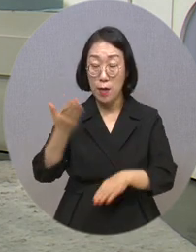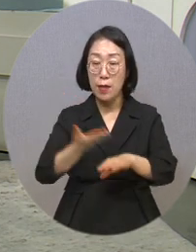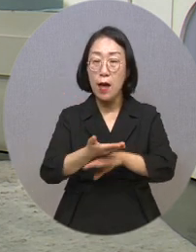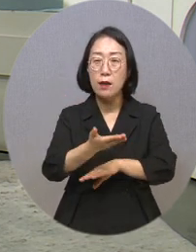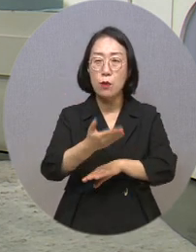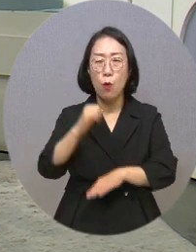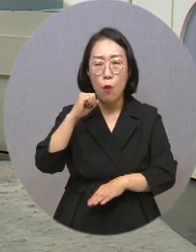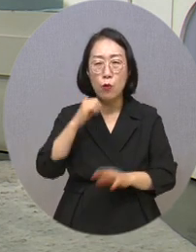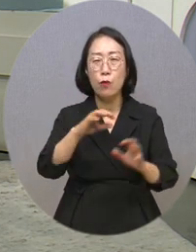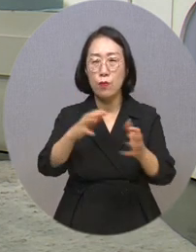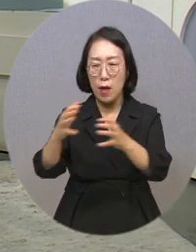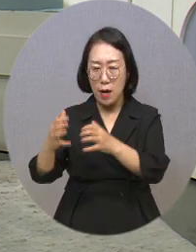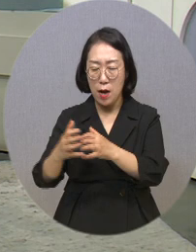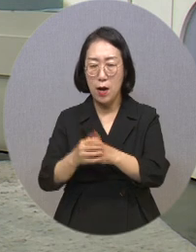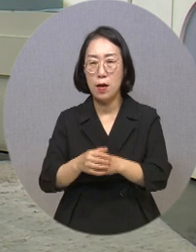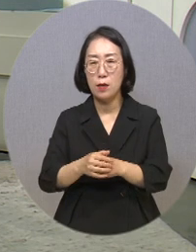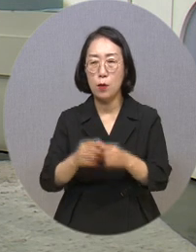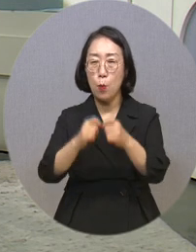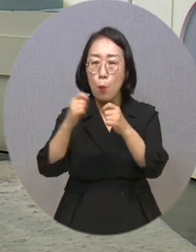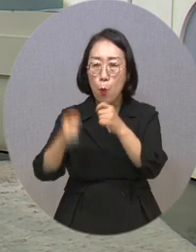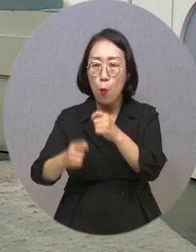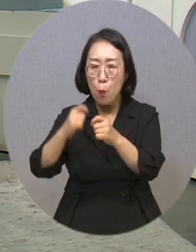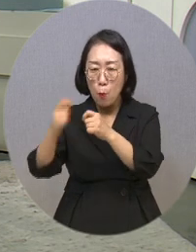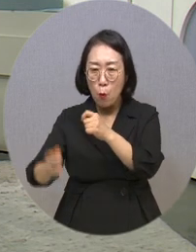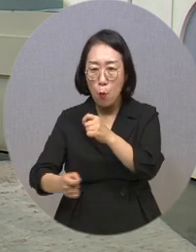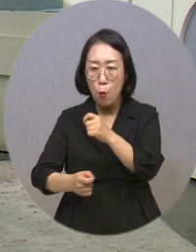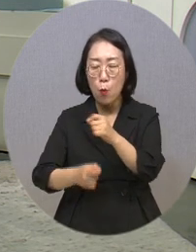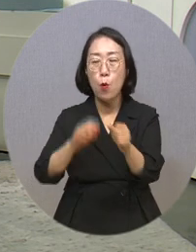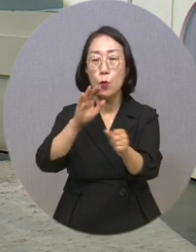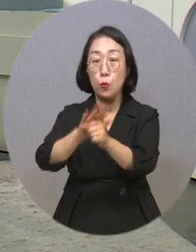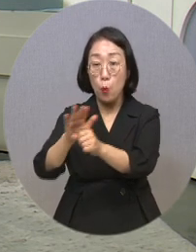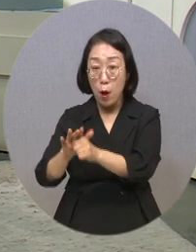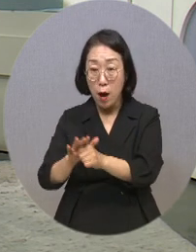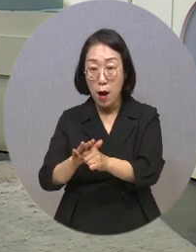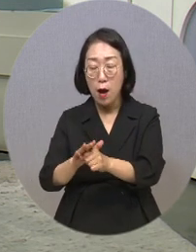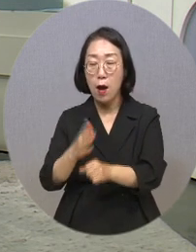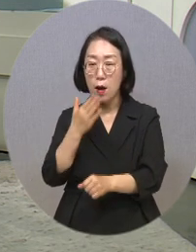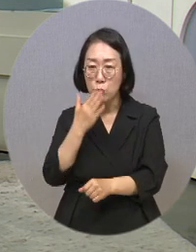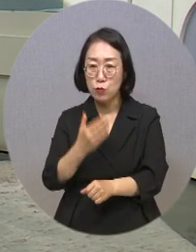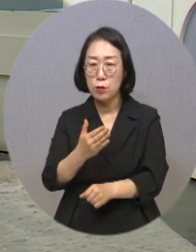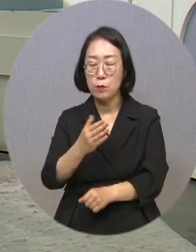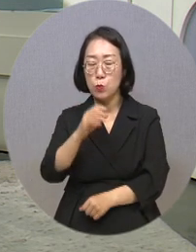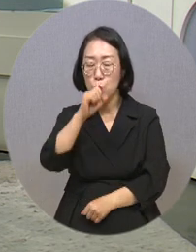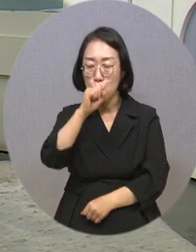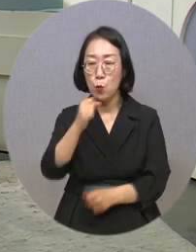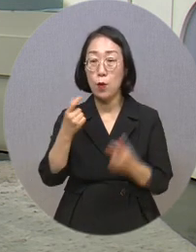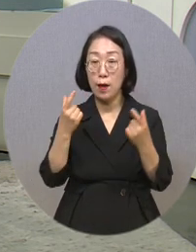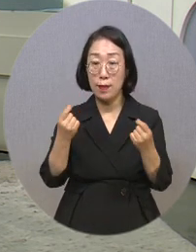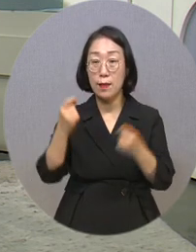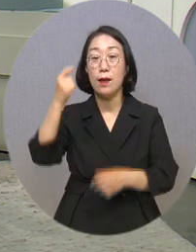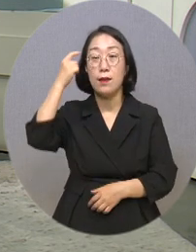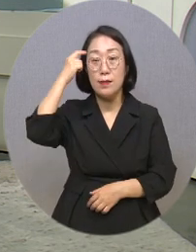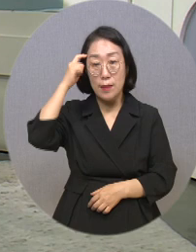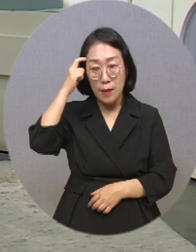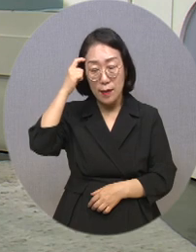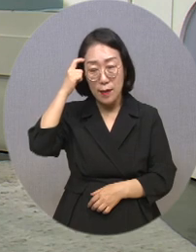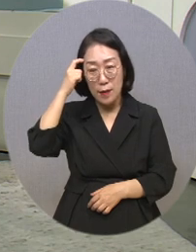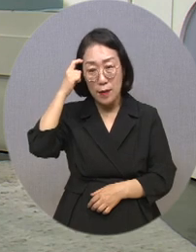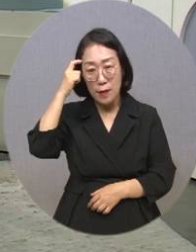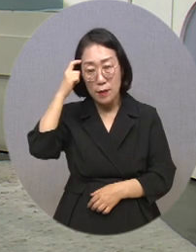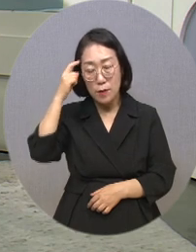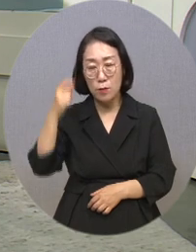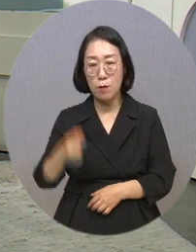분원 같은 것도 해서 좀 그런 식으로까지 나갈 수 있으면 좋겠다 그런 생각을 해서요. 좀 포부는